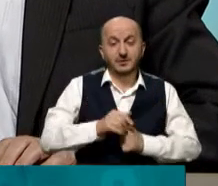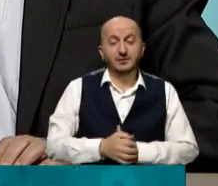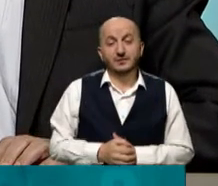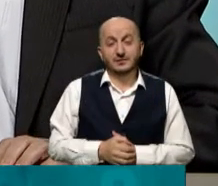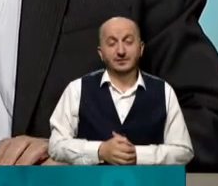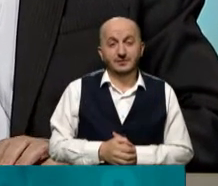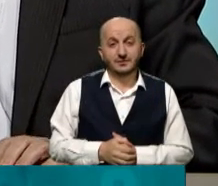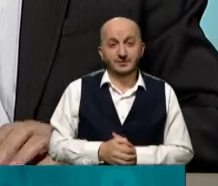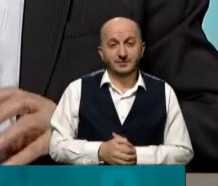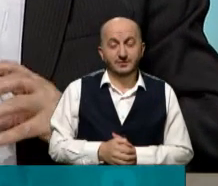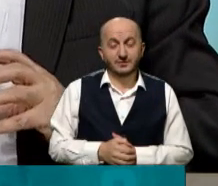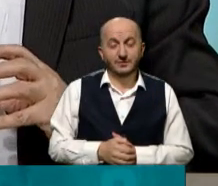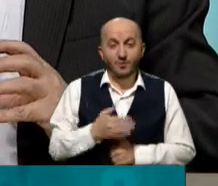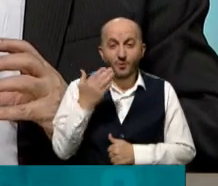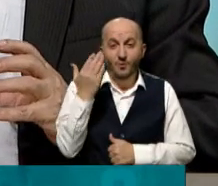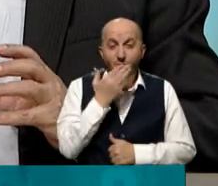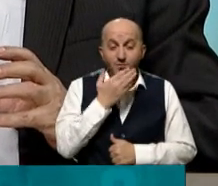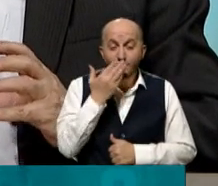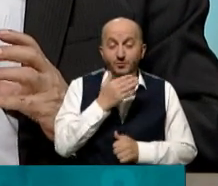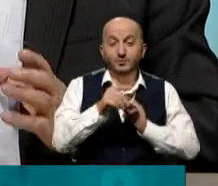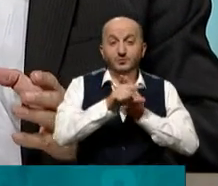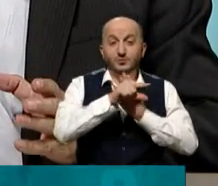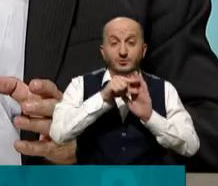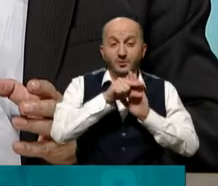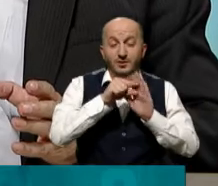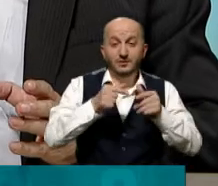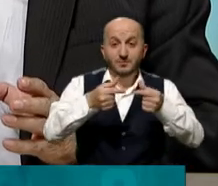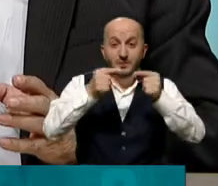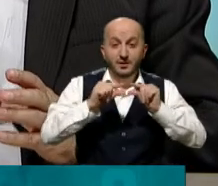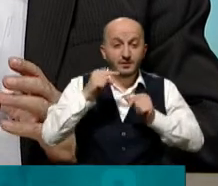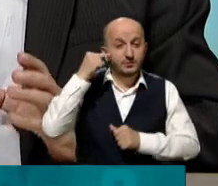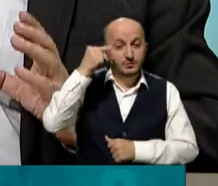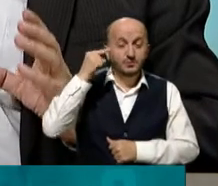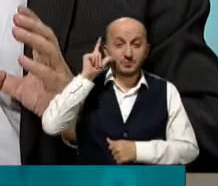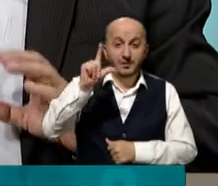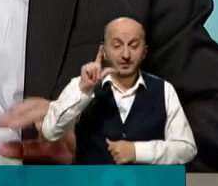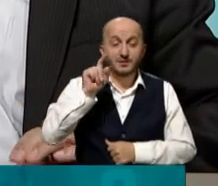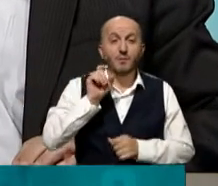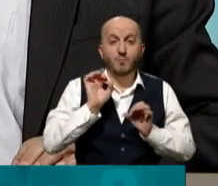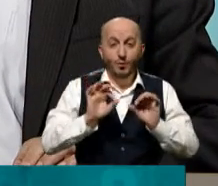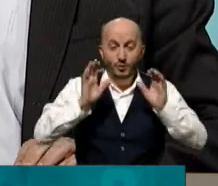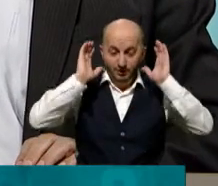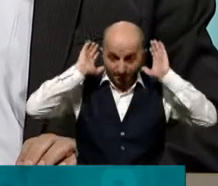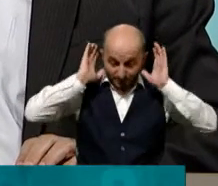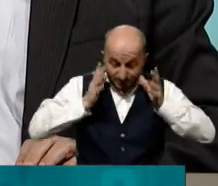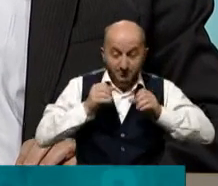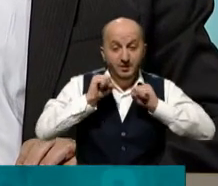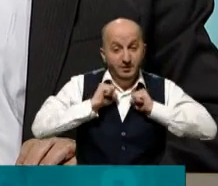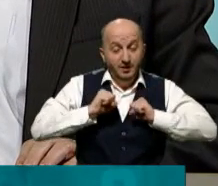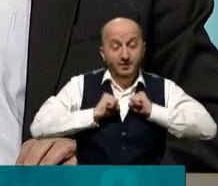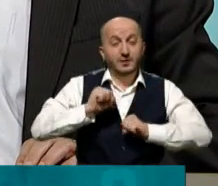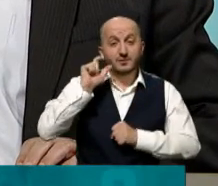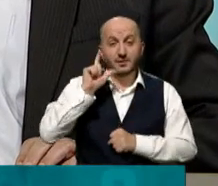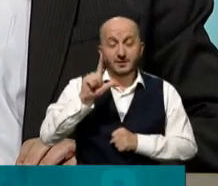Eğer hakikaten okuduğumuz surelerin manasını düşünmeliyiz. Böyle namaz kılmaya gayret etmeliyiz.